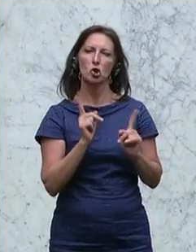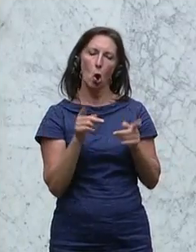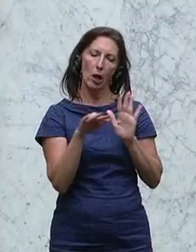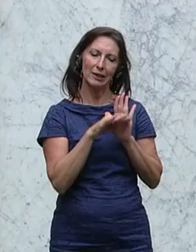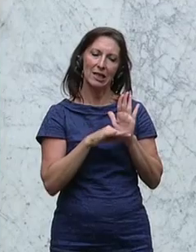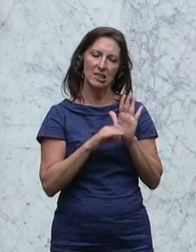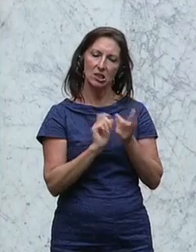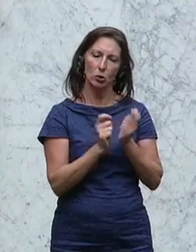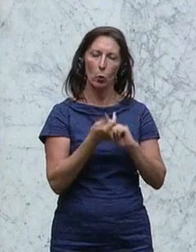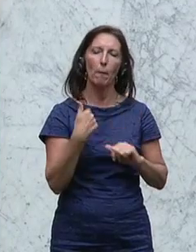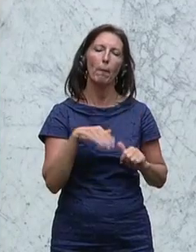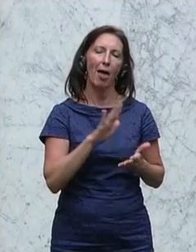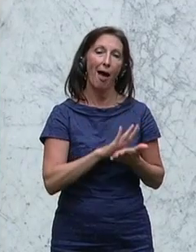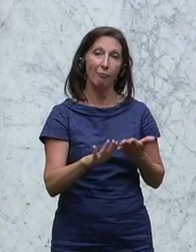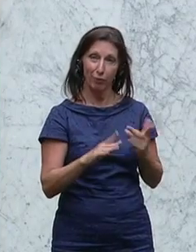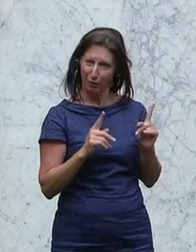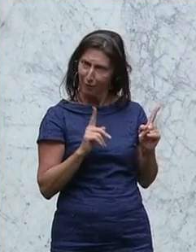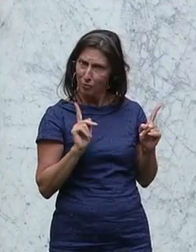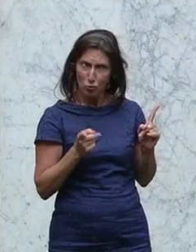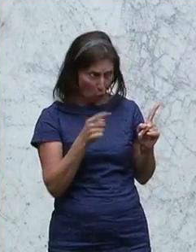ein Beispiel. Herzlichen Dank.